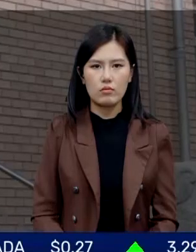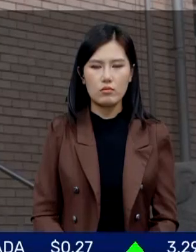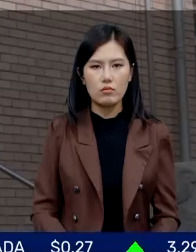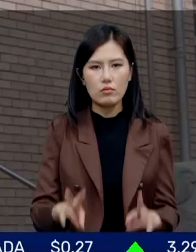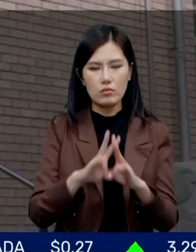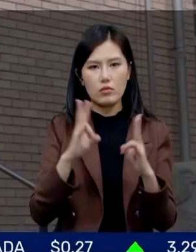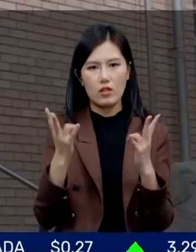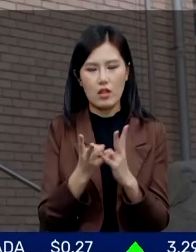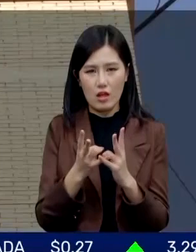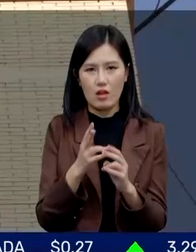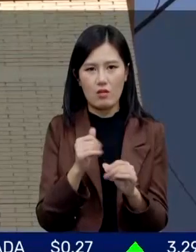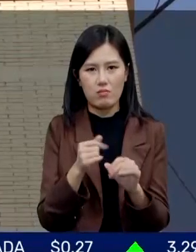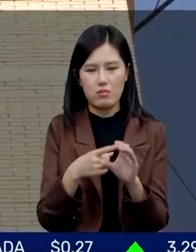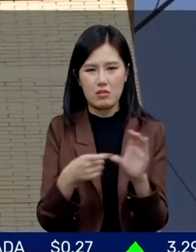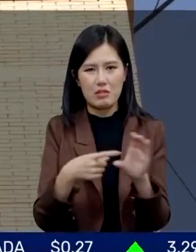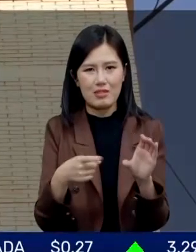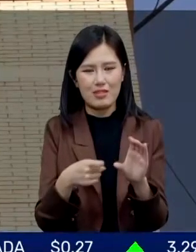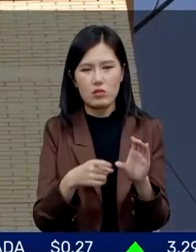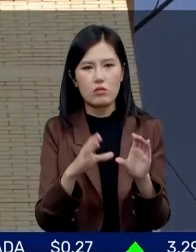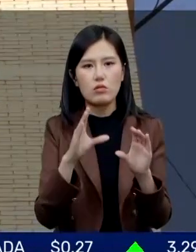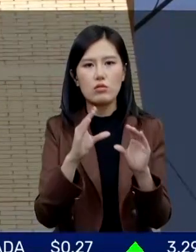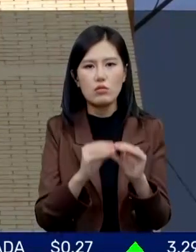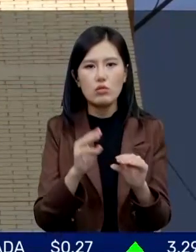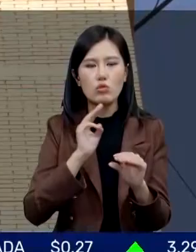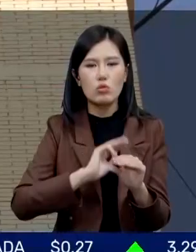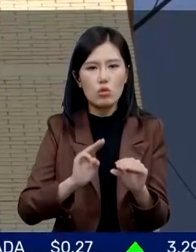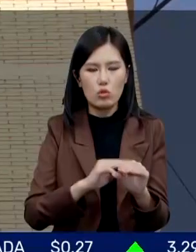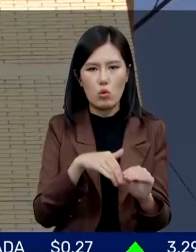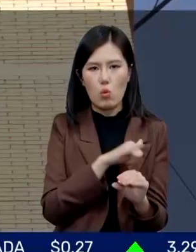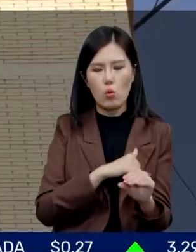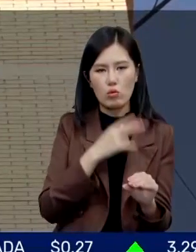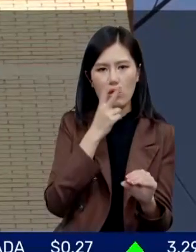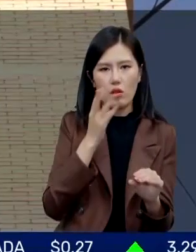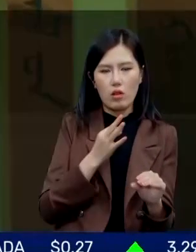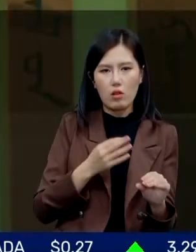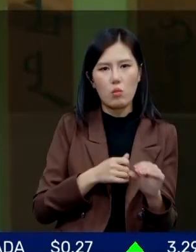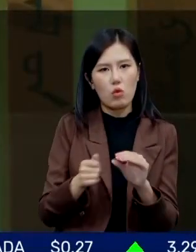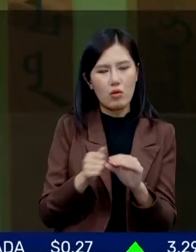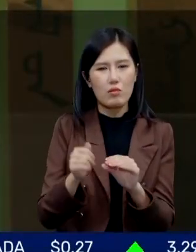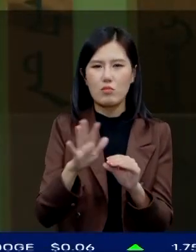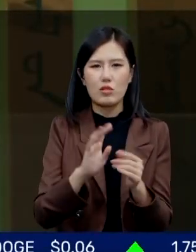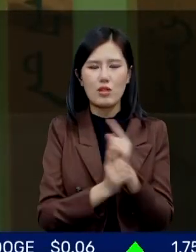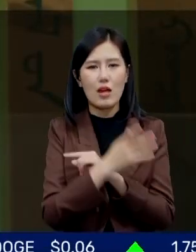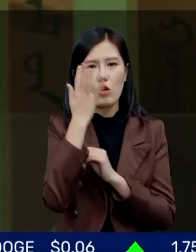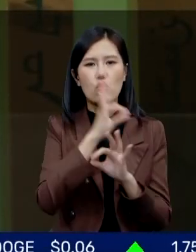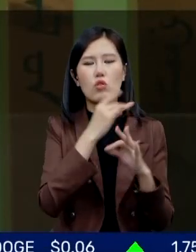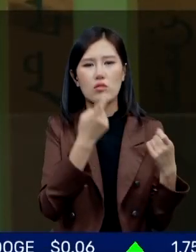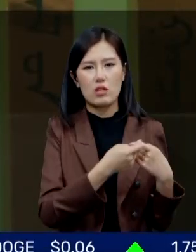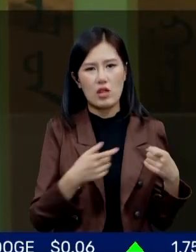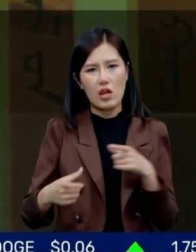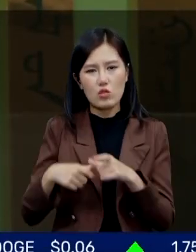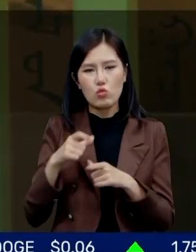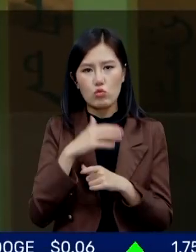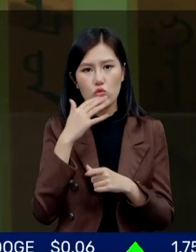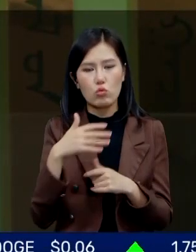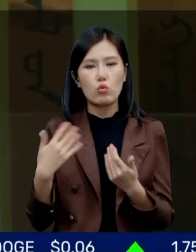Нийгмийн даатгалын алдагдлыг бууруулахын тулд зохиомжлоор хамрах хүрээг нэмэгдүүлэх бус за өөр арга ашиглах хэрэгтэй эдийн засгчид хэллээ. За тодруулбал нийгмийн даатгал төлж